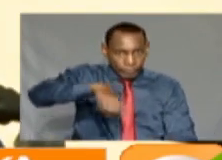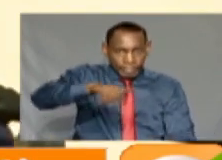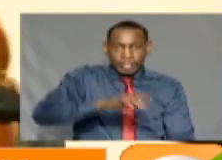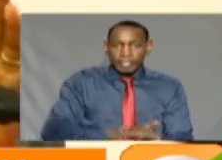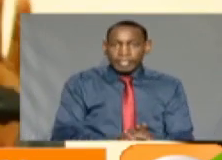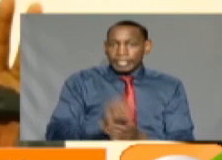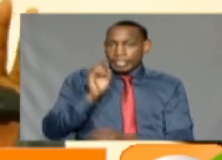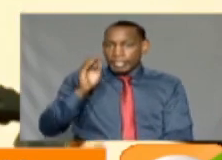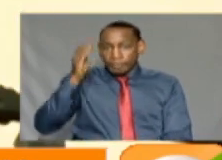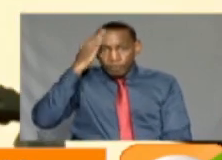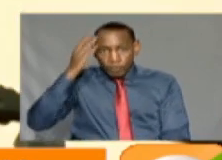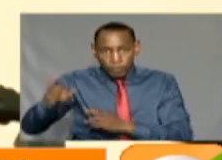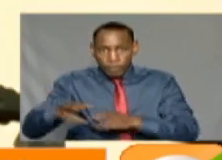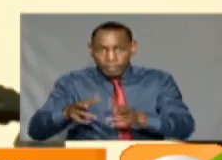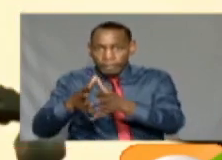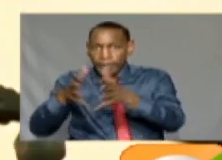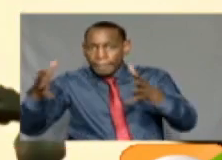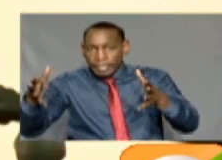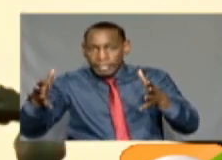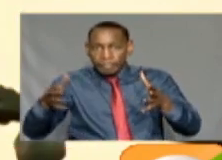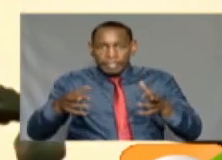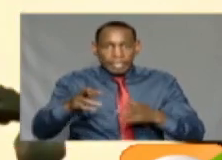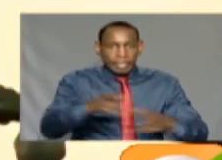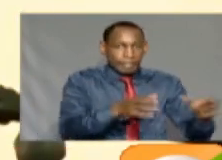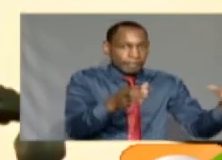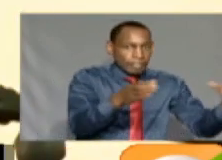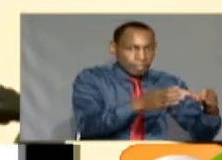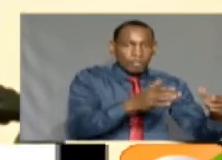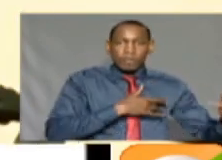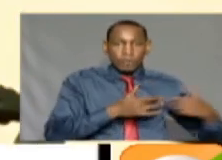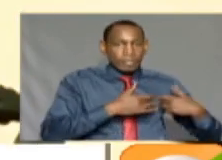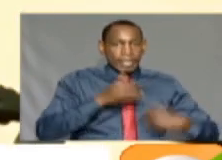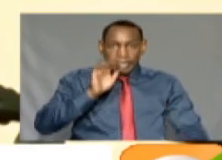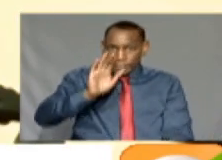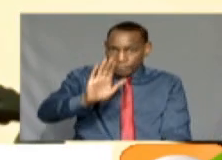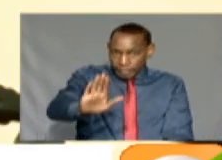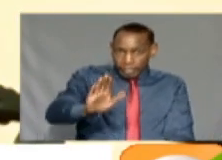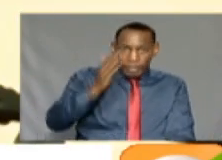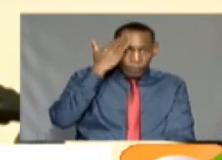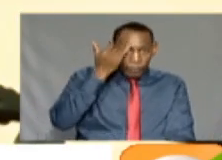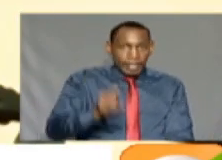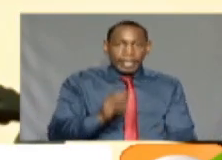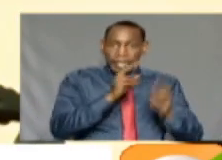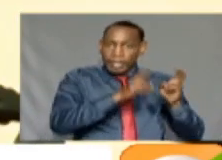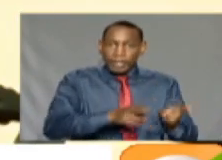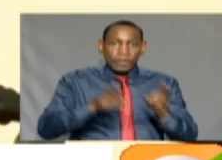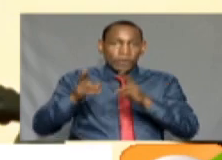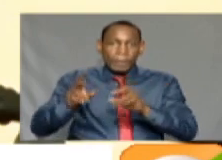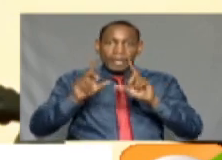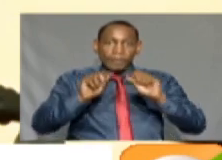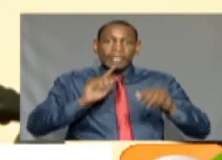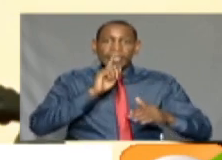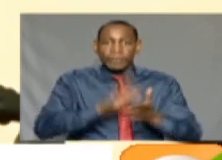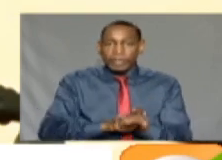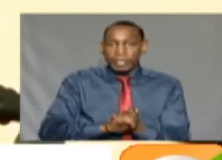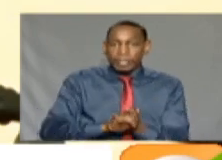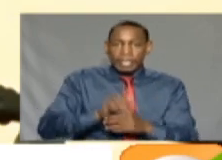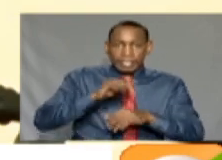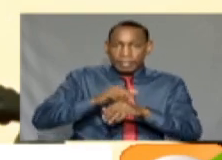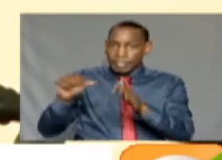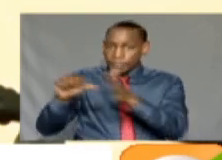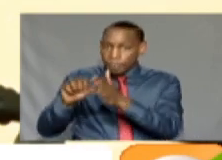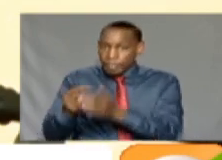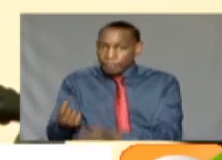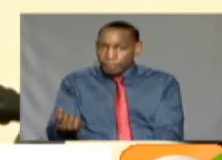Whether you are aware the river is big or where it is smallest is a concern to you, because we normally say cha mwenzako